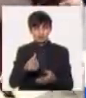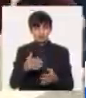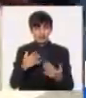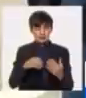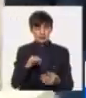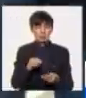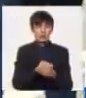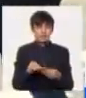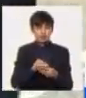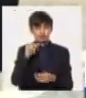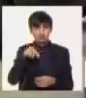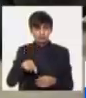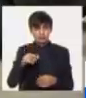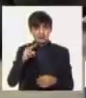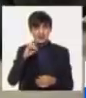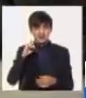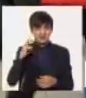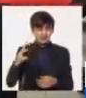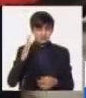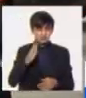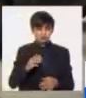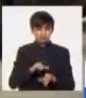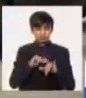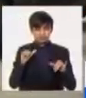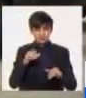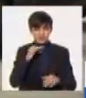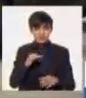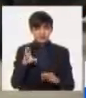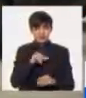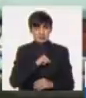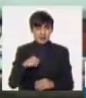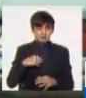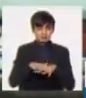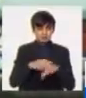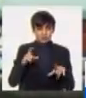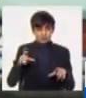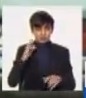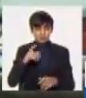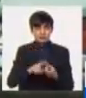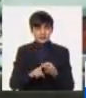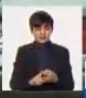и вновь усилить карантин. Поэтому многое здесь будет зависеть и от самих граждан.